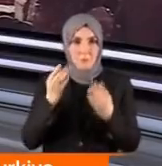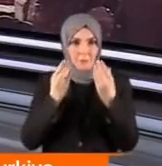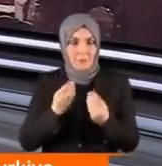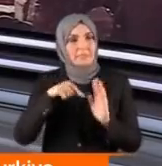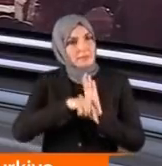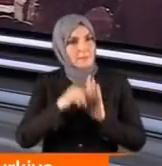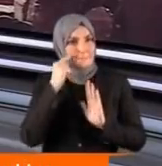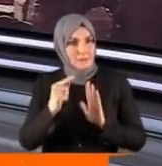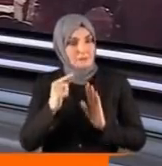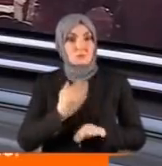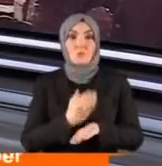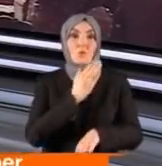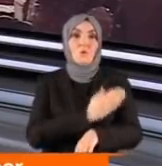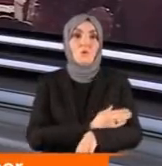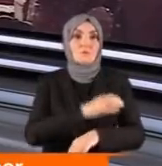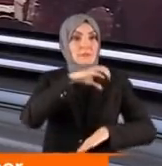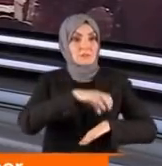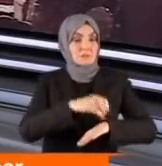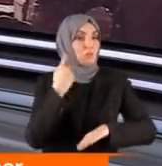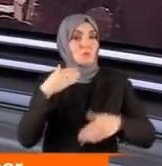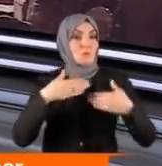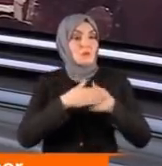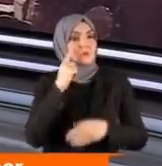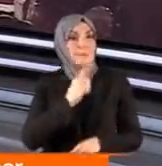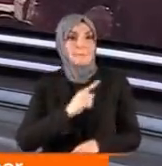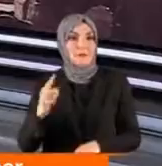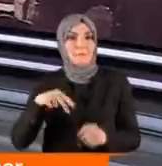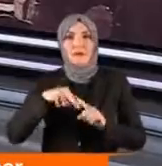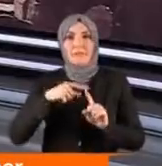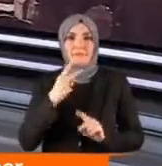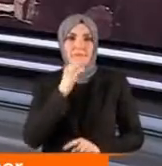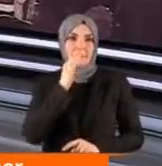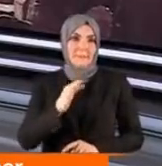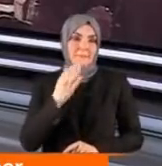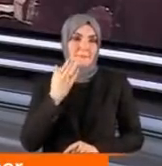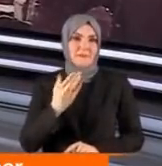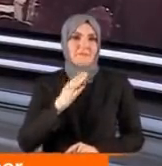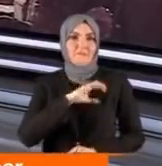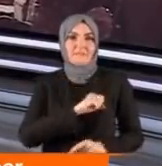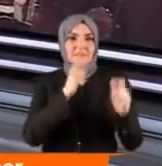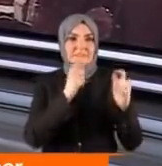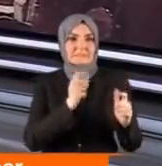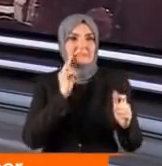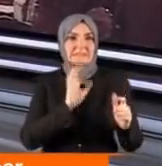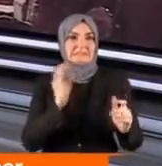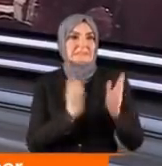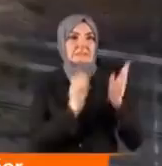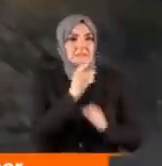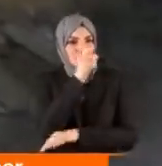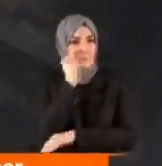aksa'ya dün gece gidelim Filistin'deki Oh ahlaksız saldırının görüntüleri ile